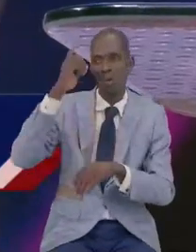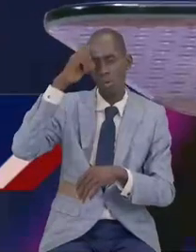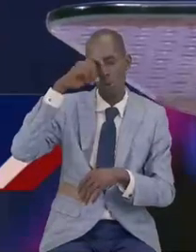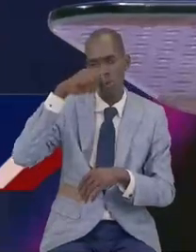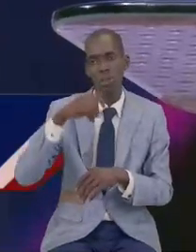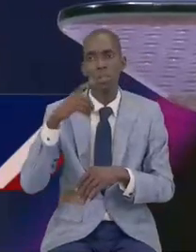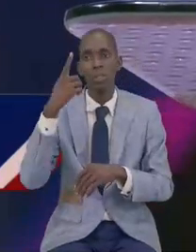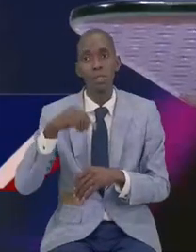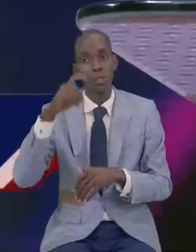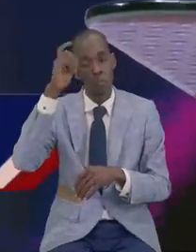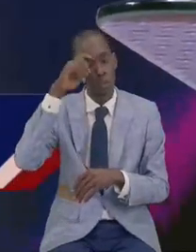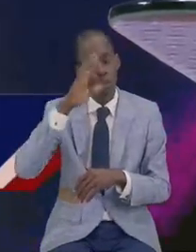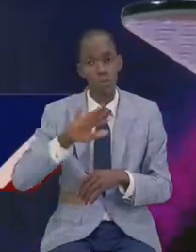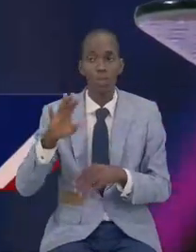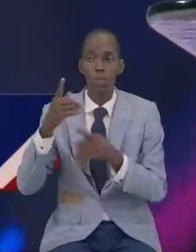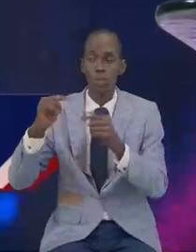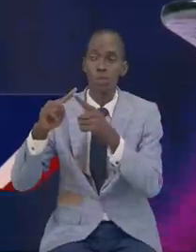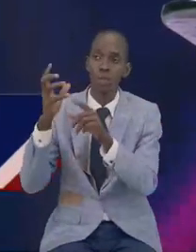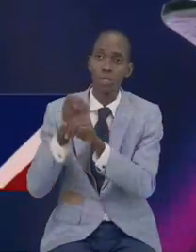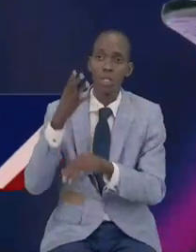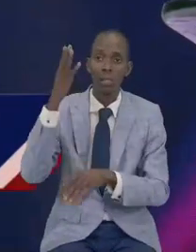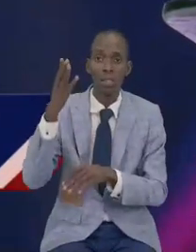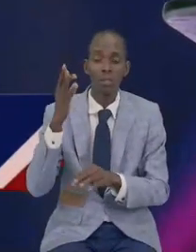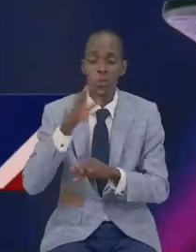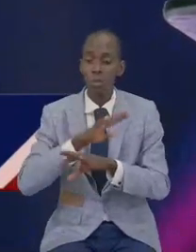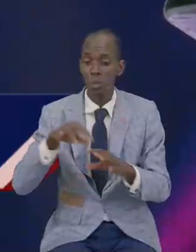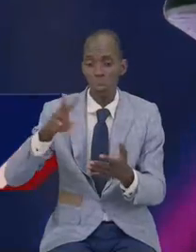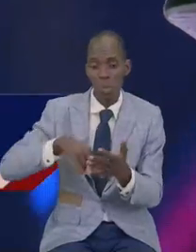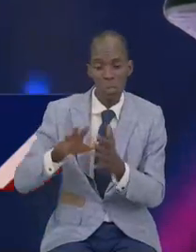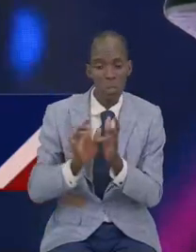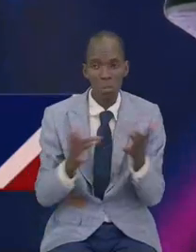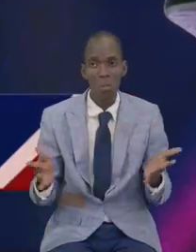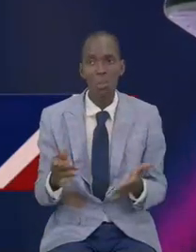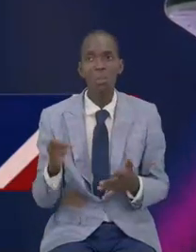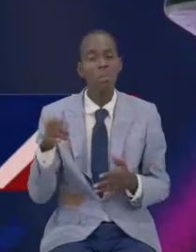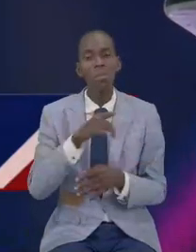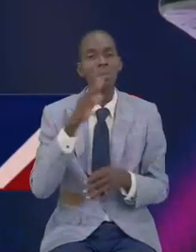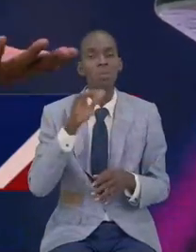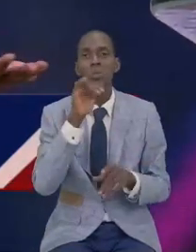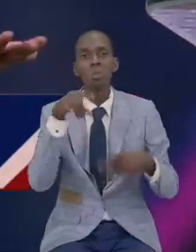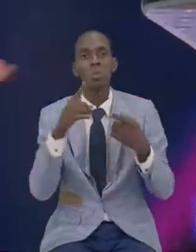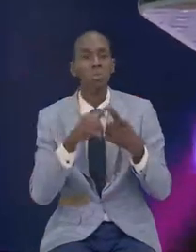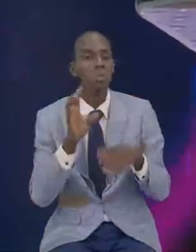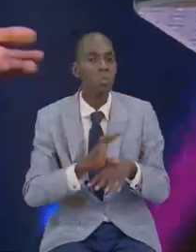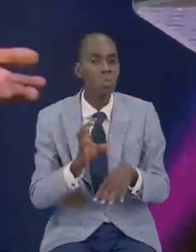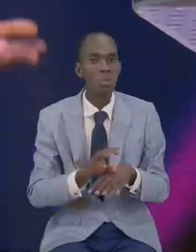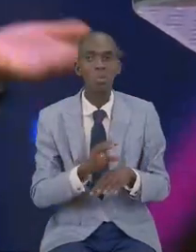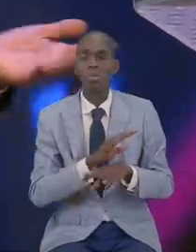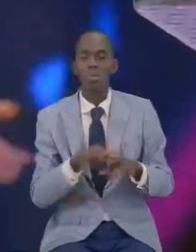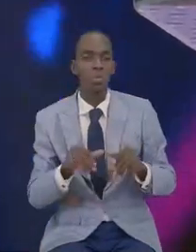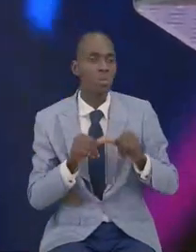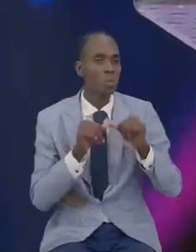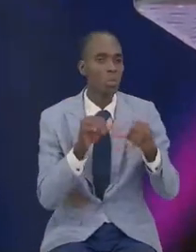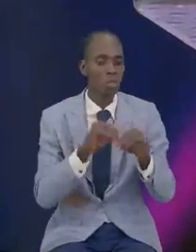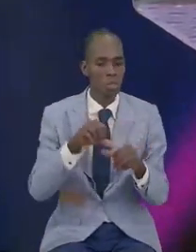étudier. Mais la sagesse, c'est ce que l'enfant apprend là-bas. Si l'enfant ne va pas à l'église, ne donne pas sa vie au Seigneur, ne